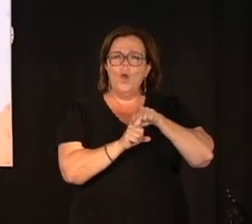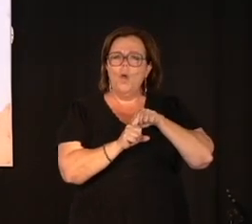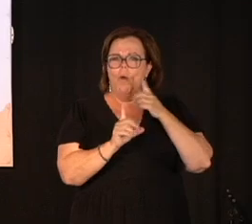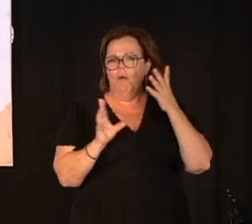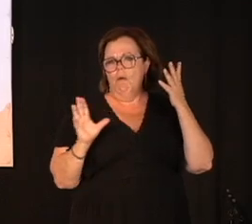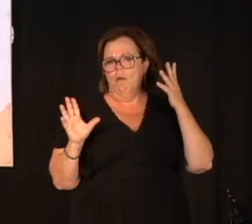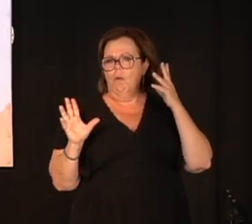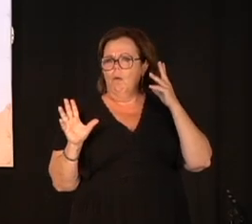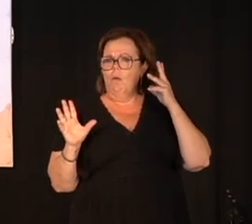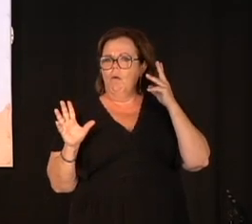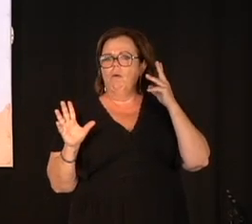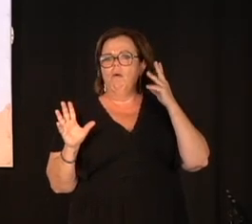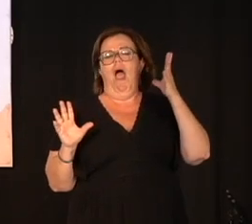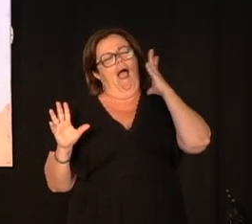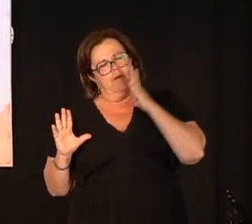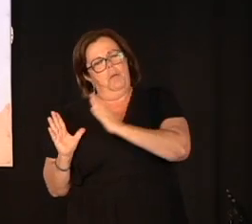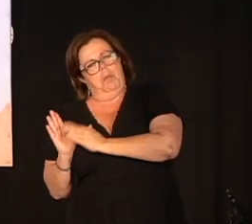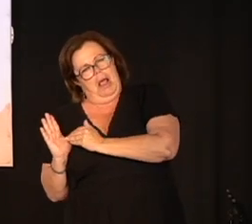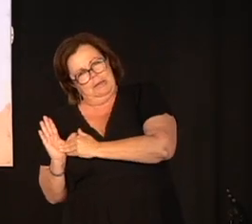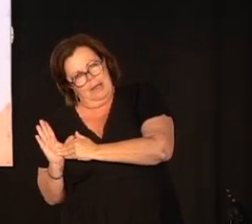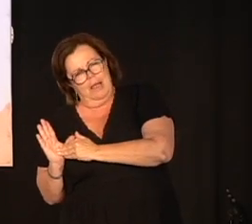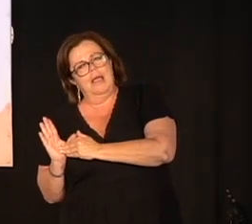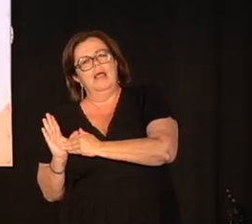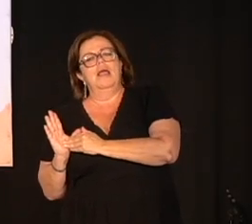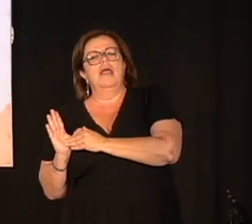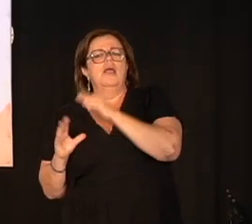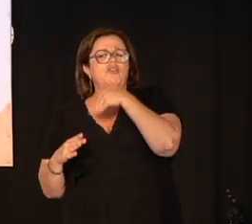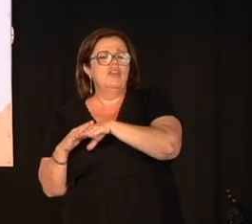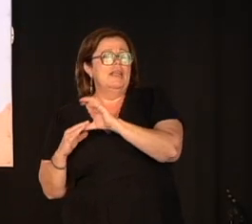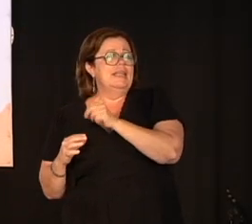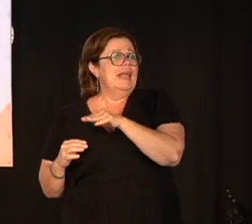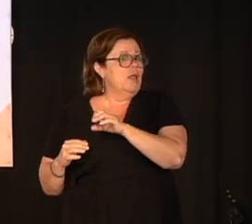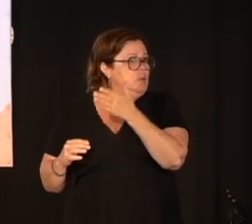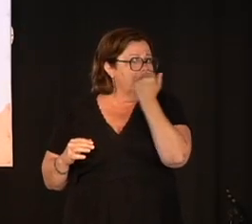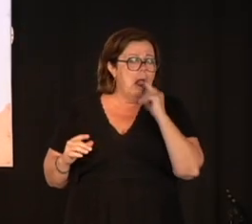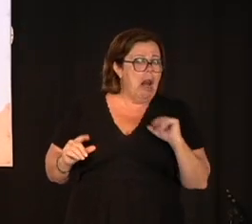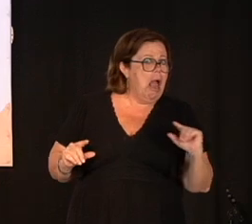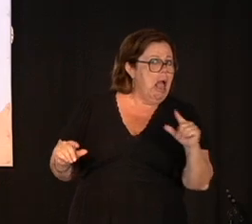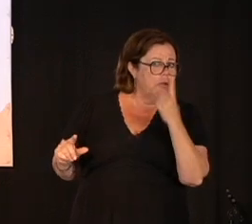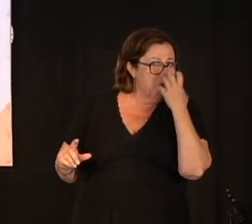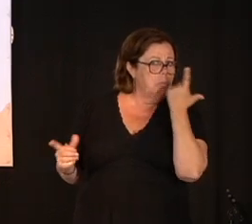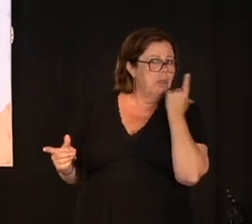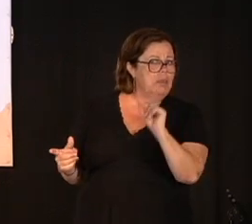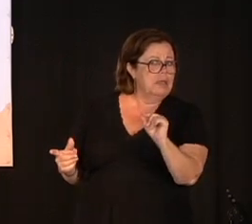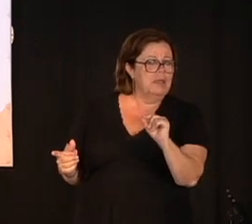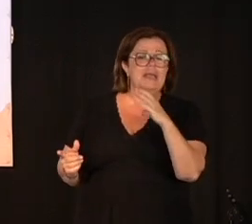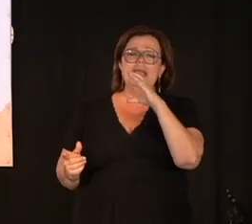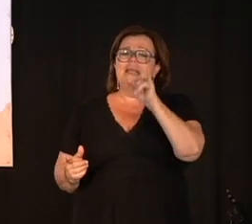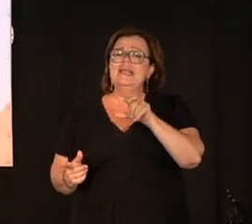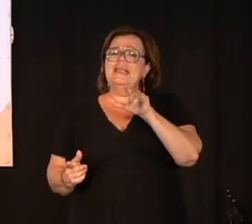parisien, il a été longtemps à Marseille, il a été pendant 3 années au CNE. Je ne crois pas qu'il soit là, je ne l'ai pas vu, il est parti. C'est Cyril